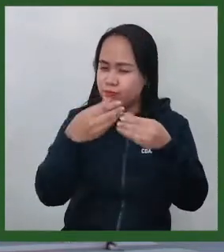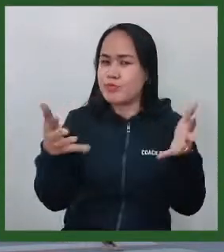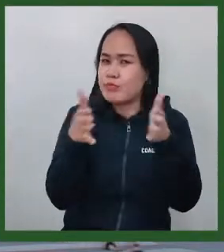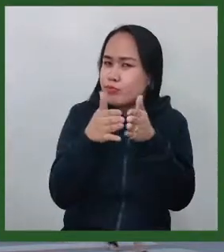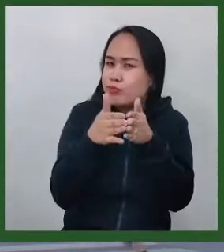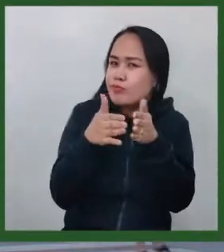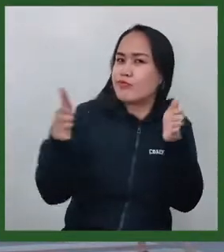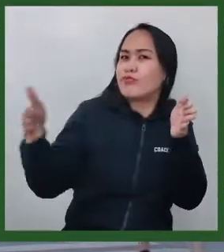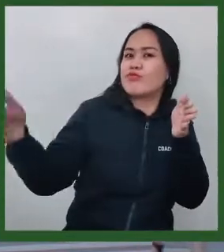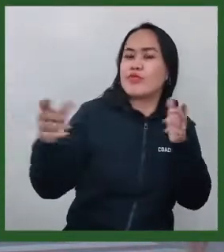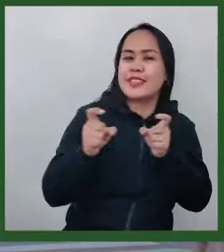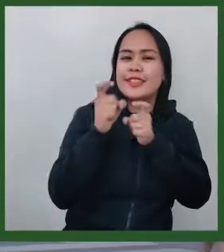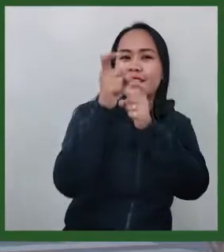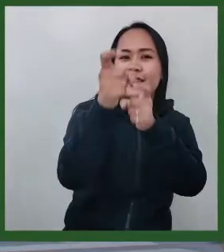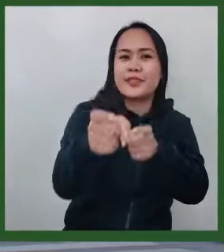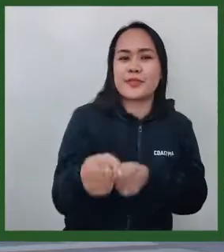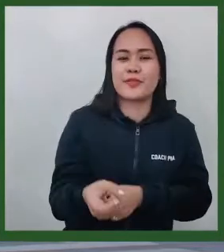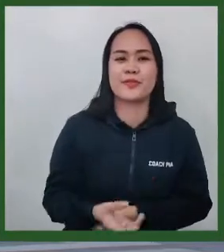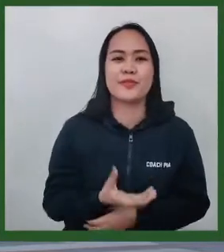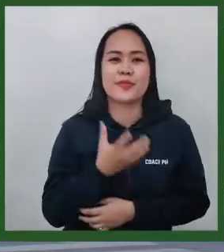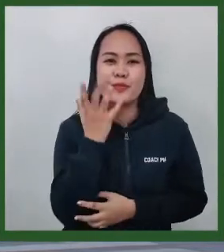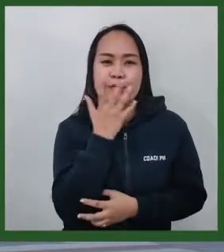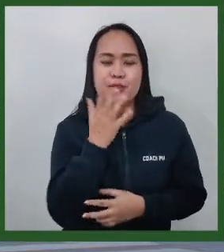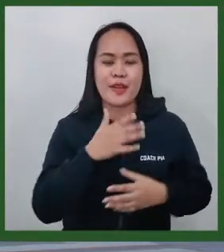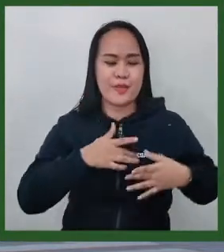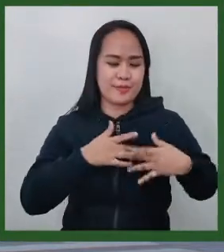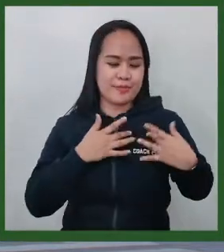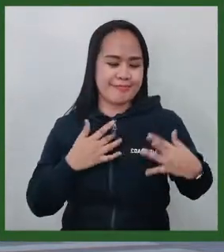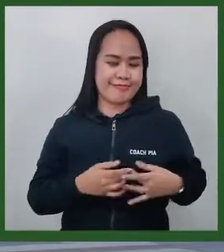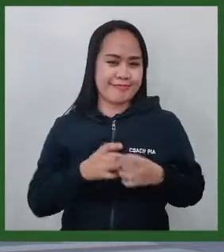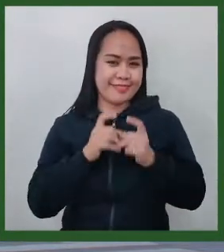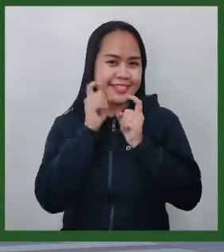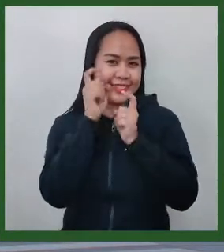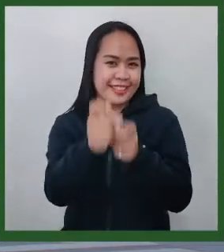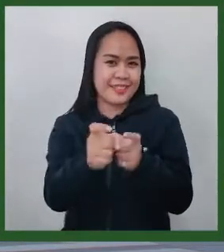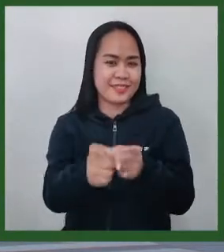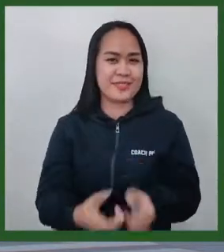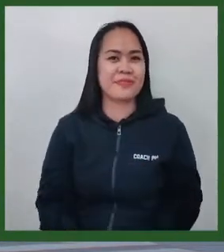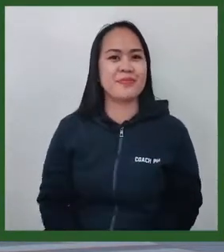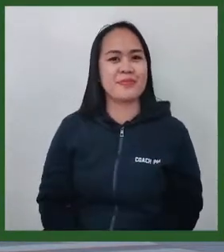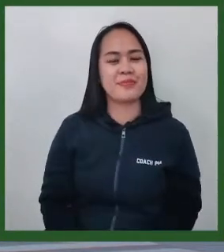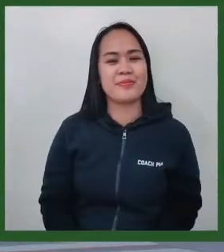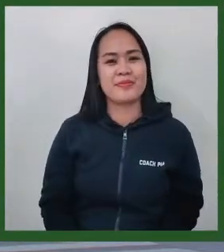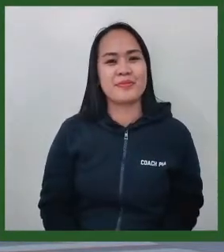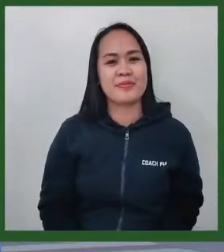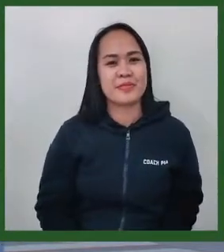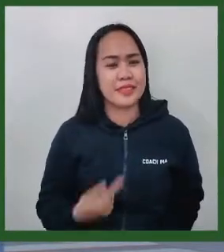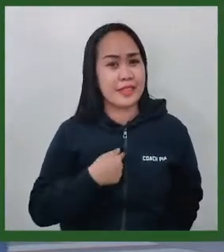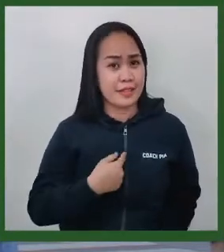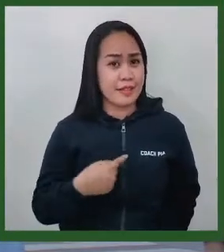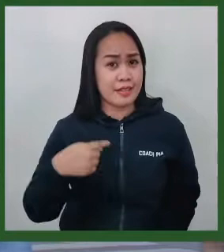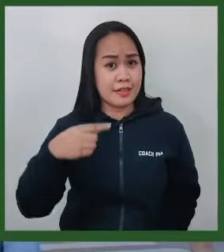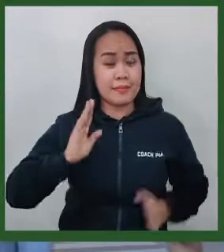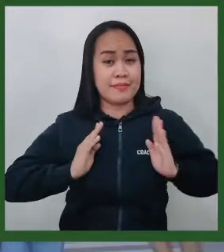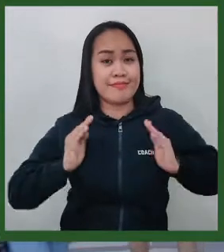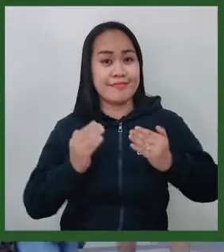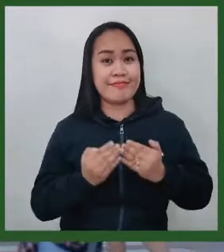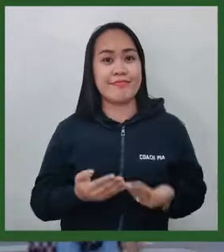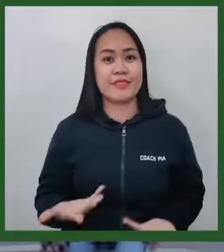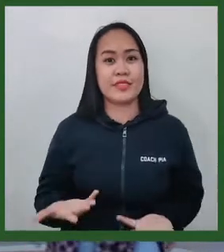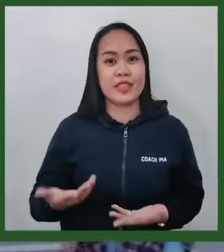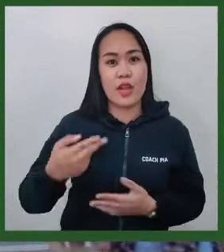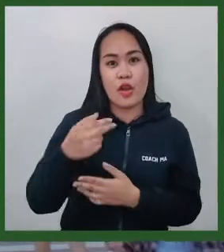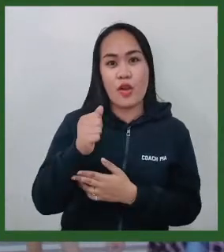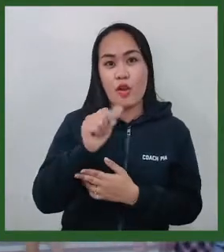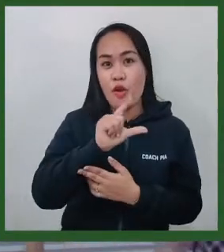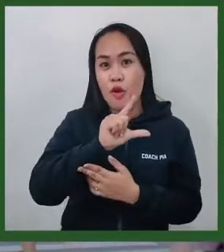mga recipients ng ating Valentine's gift. At kami rin pala sa aming